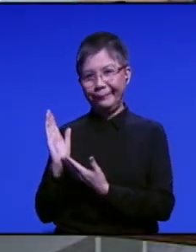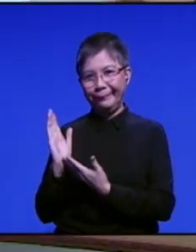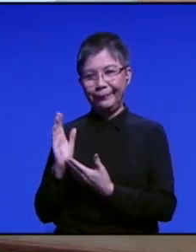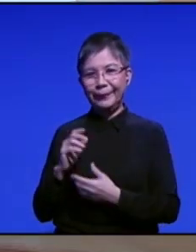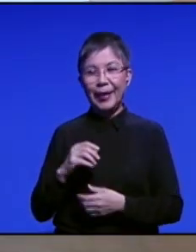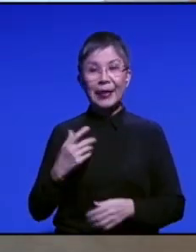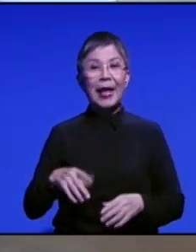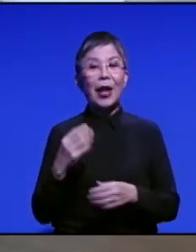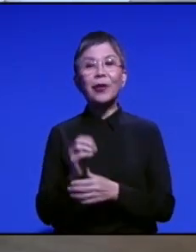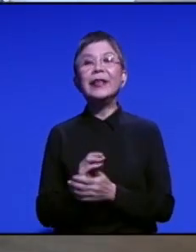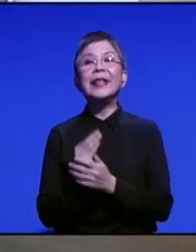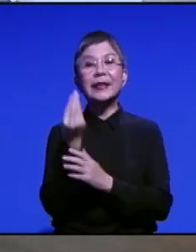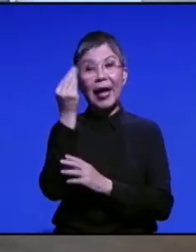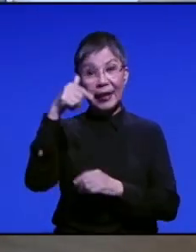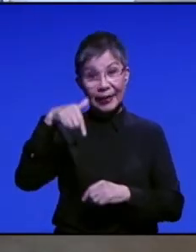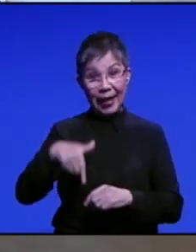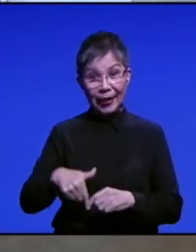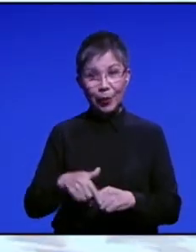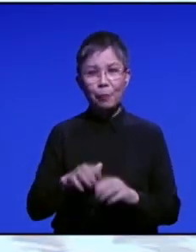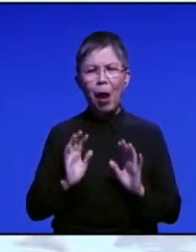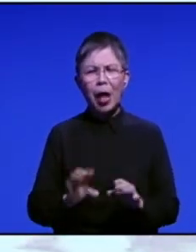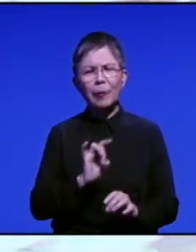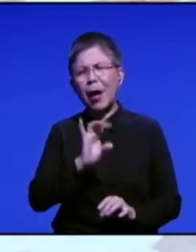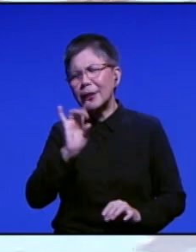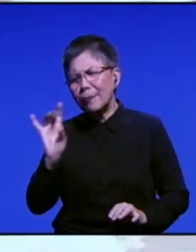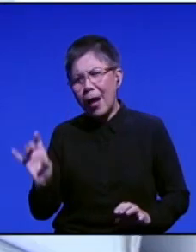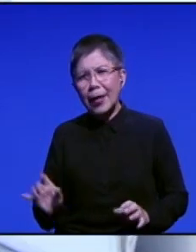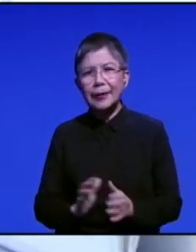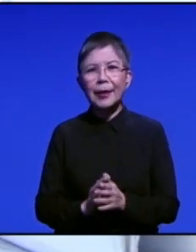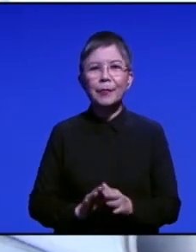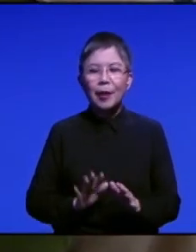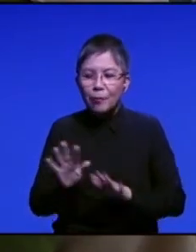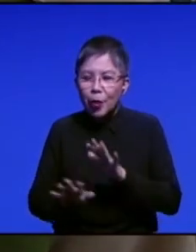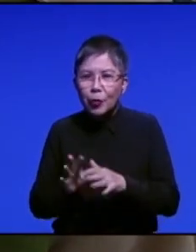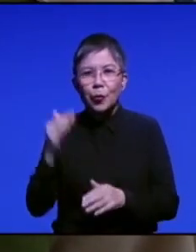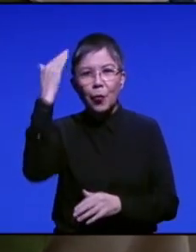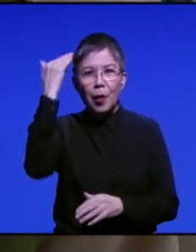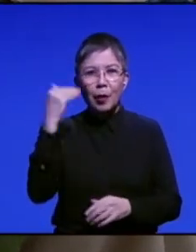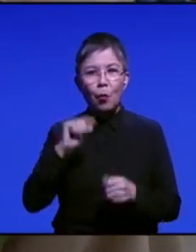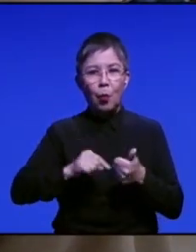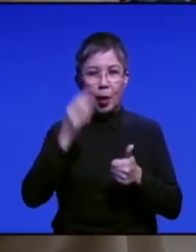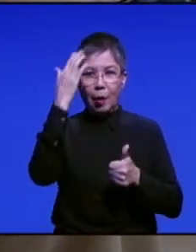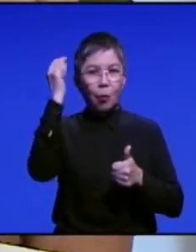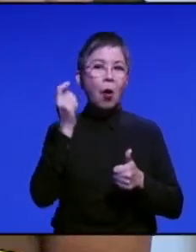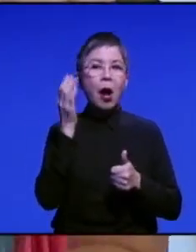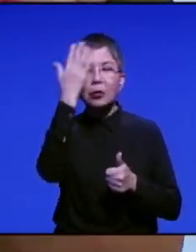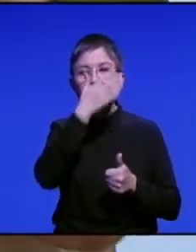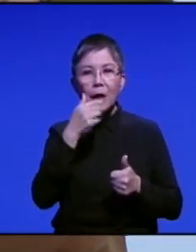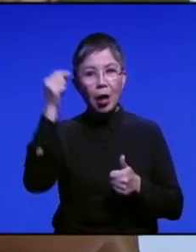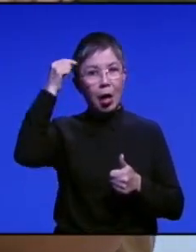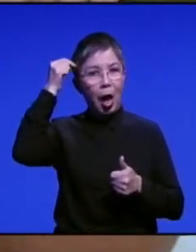Salon di kawasan Motor Mongin City, Jakarta Selatan ini punya bermacam-macam Korean treatment, mulai dari wajah hingga rambut.